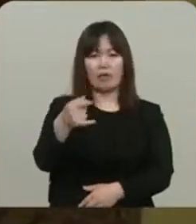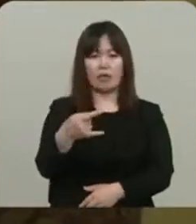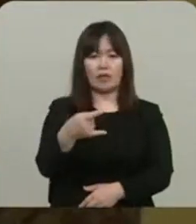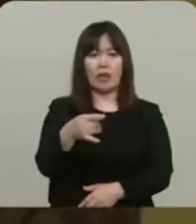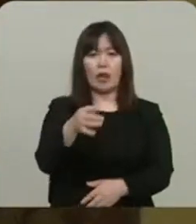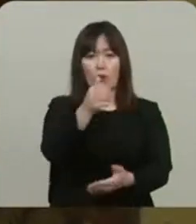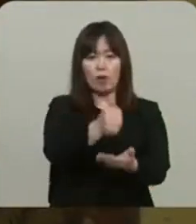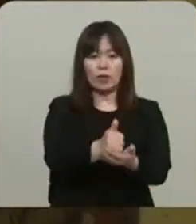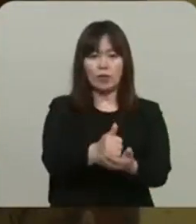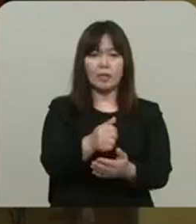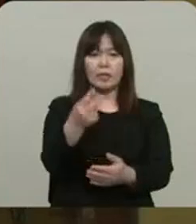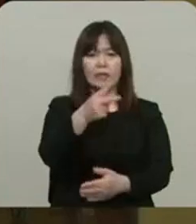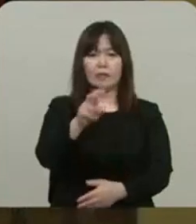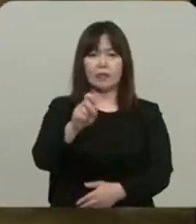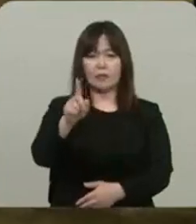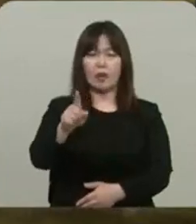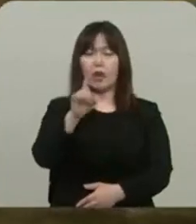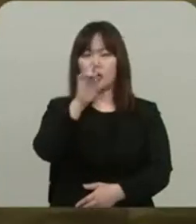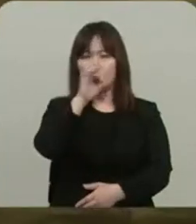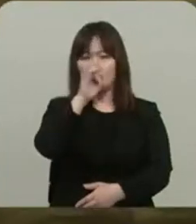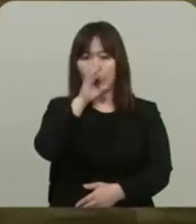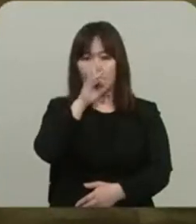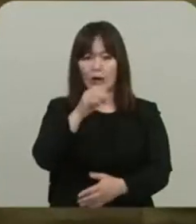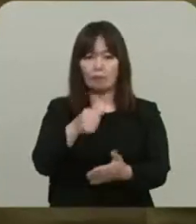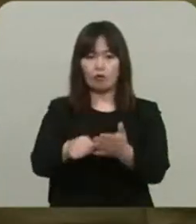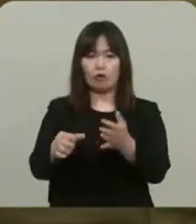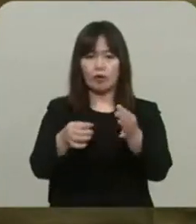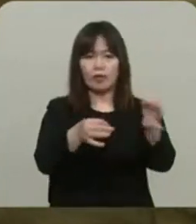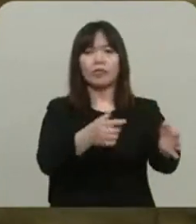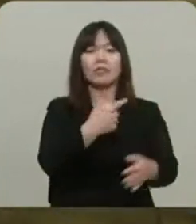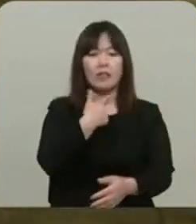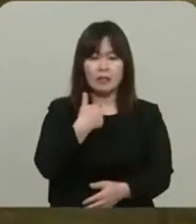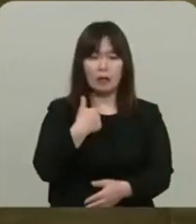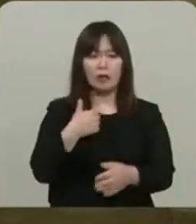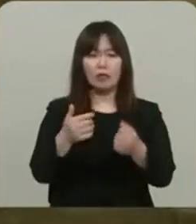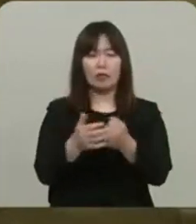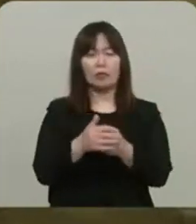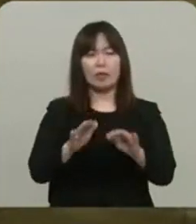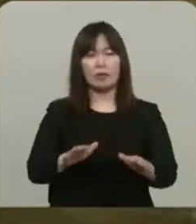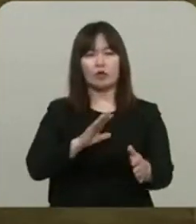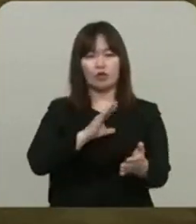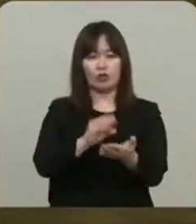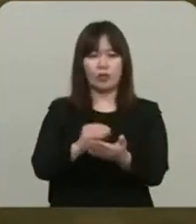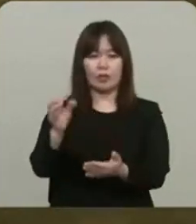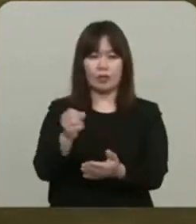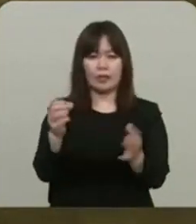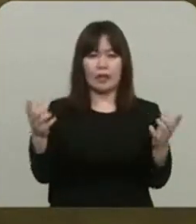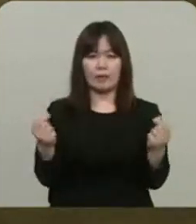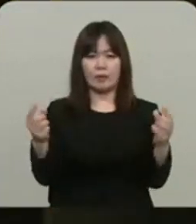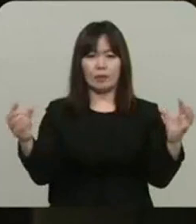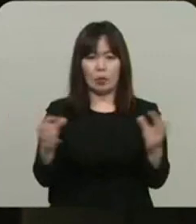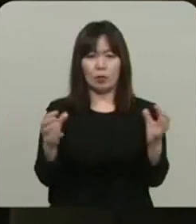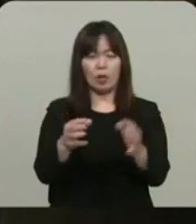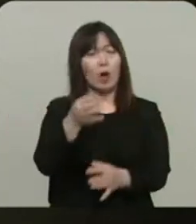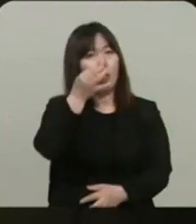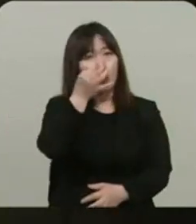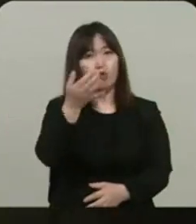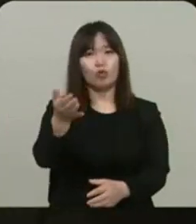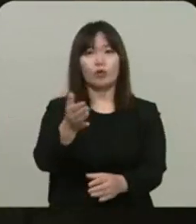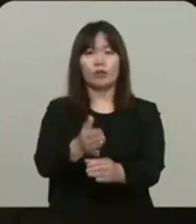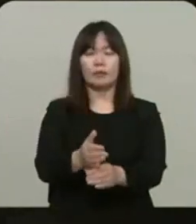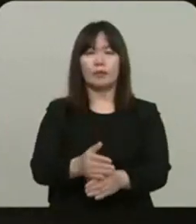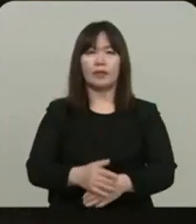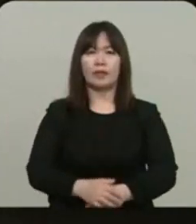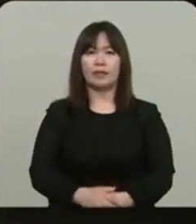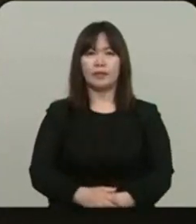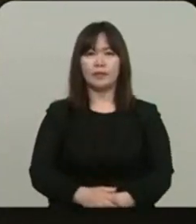2021년 국립중앙박물관에 기증했던 기증품들이고요. 저희가 이번 주제에 같이 모아서 선을 보이게 되었습니다.